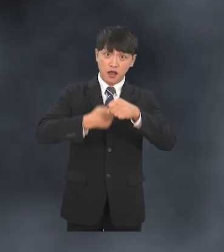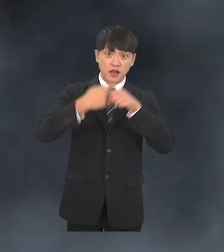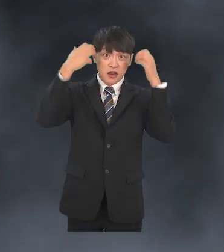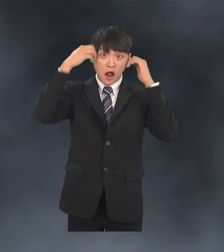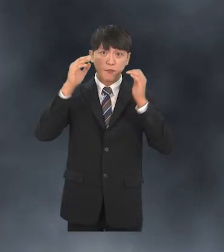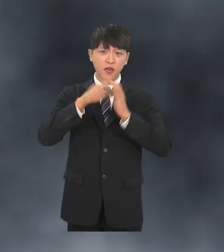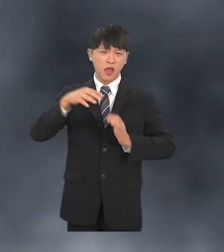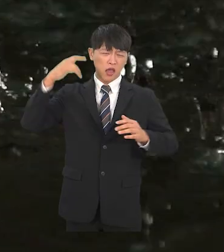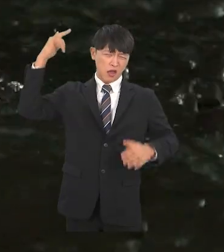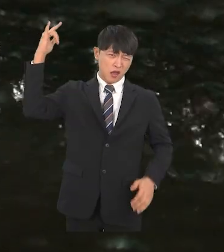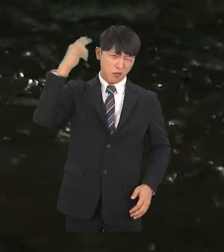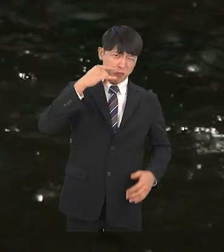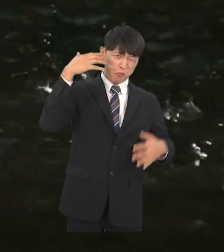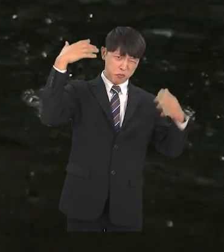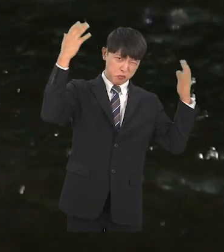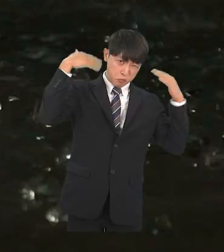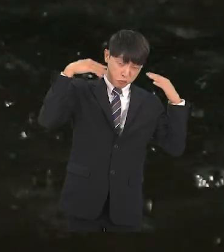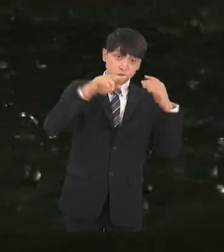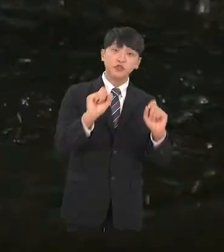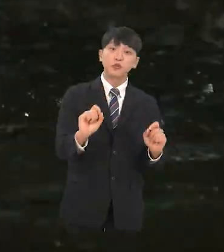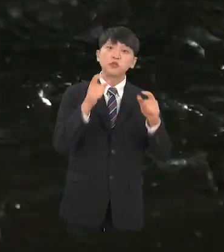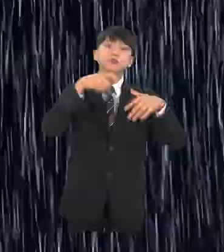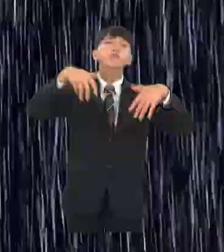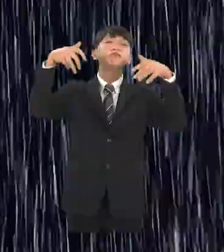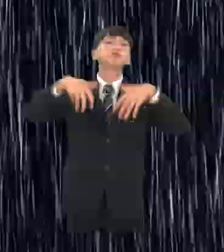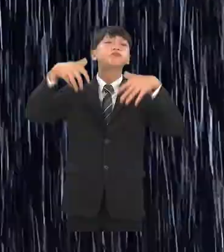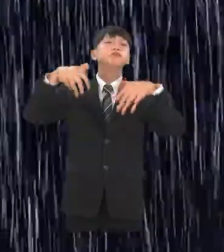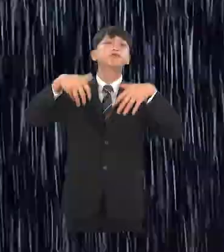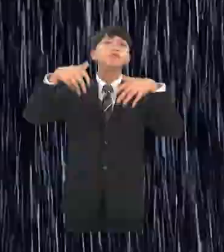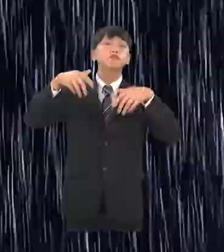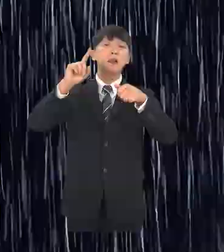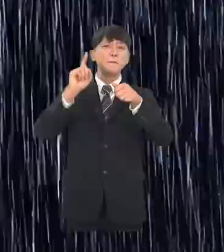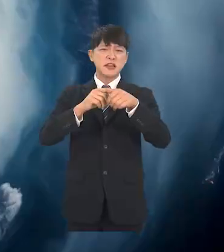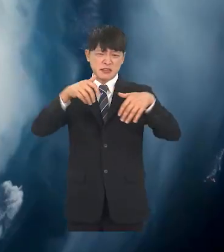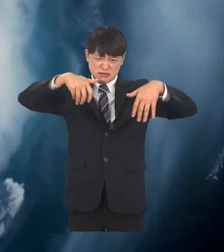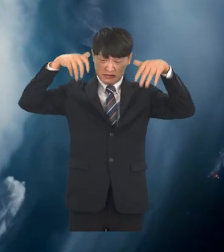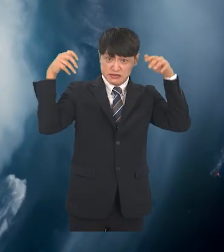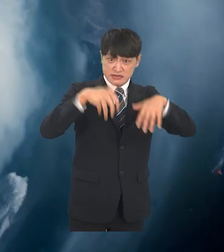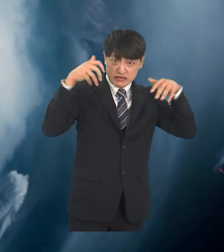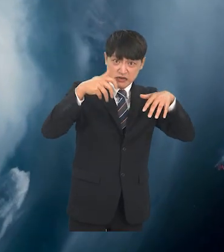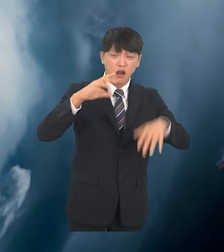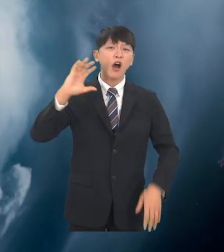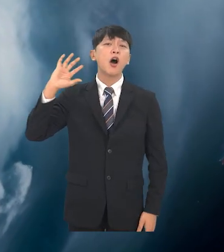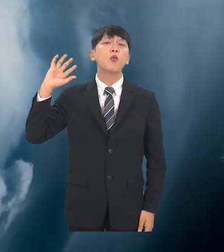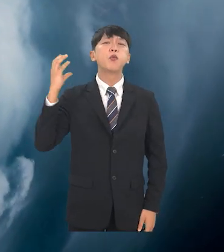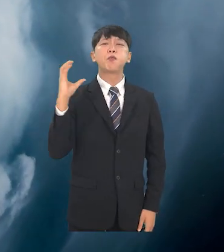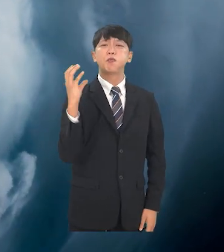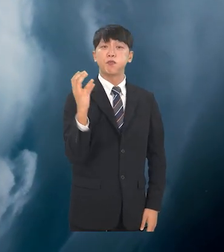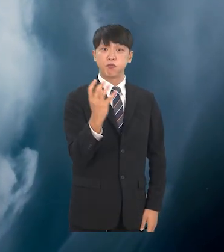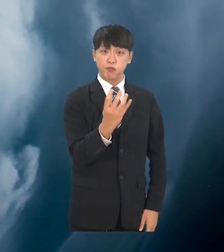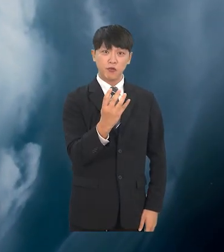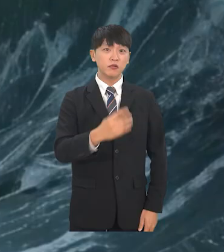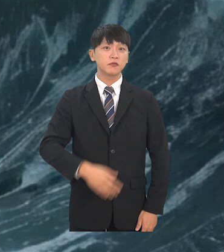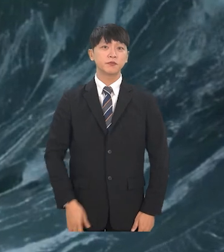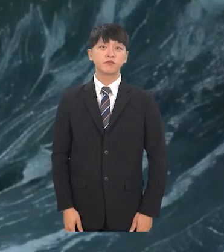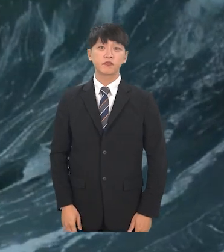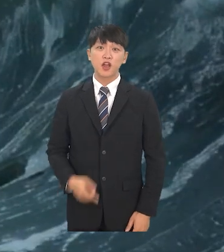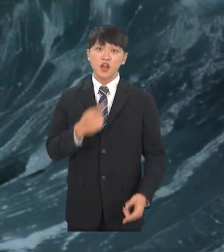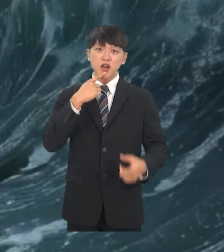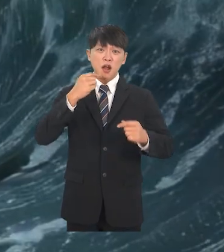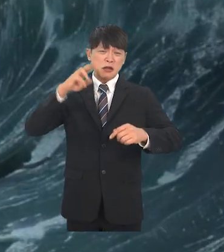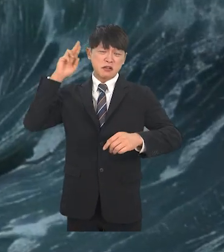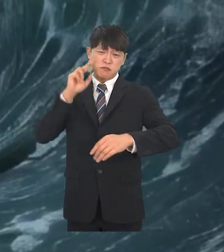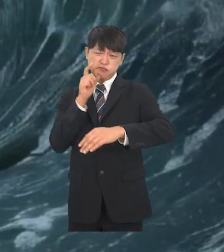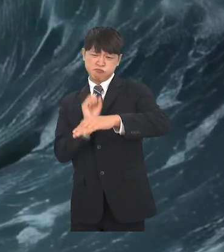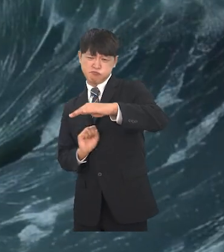엄청난 무더위와 함께 장마가 시작되고 또 집중호우와 태풍까지 동반되곤 하는데요.